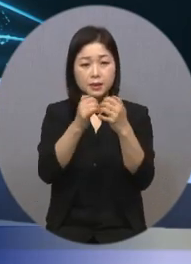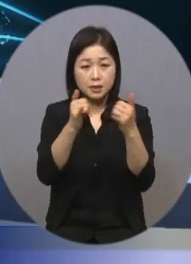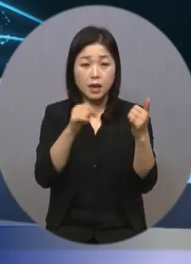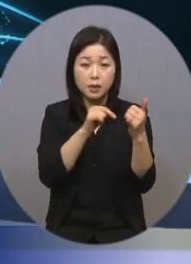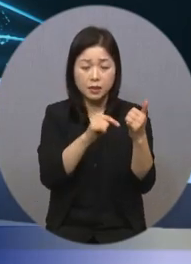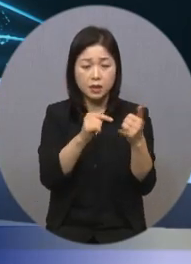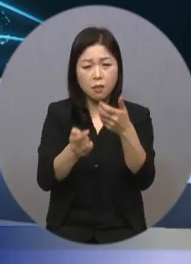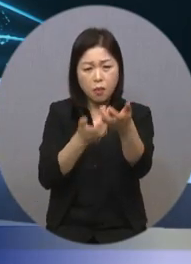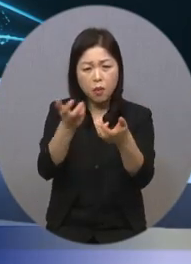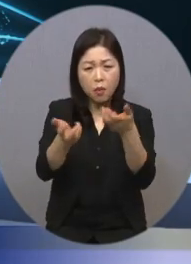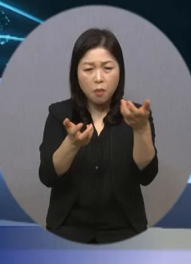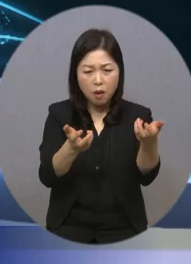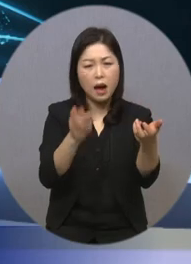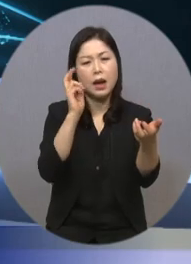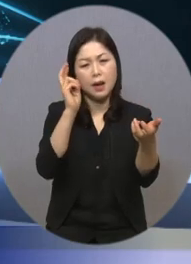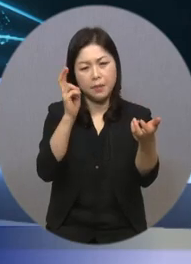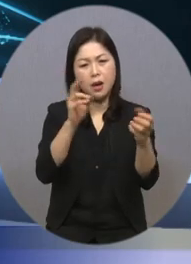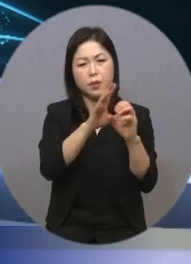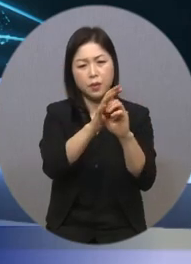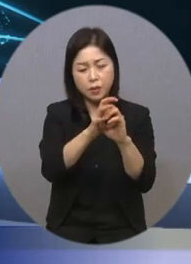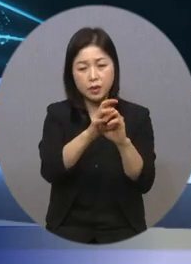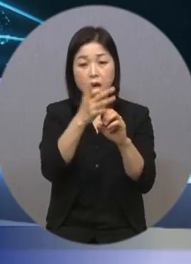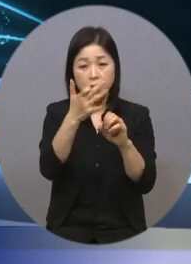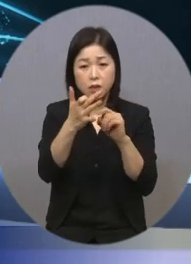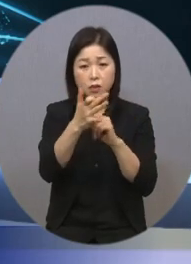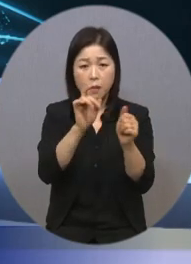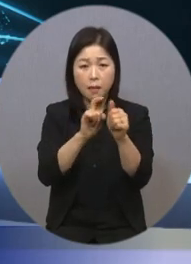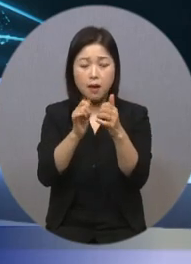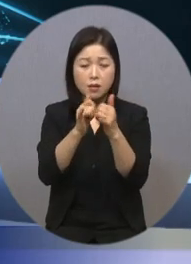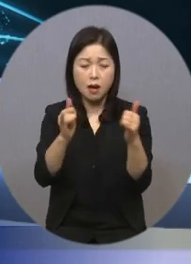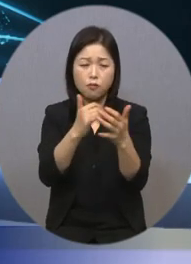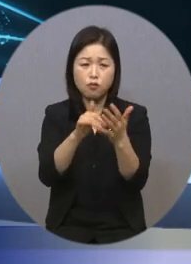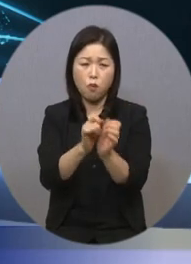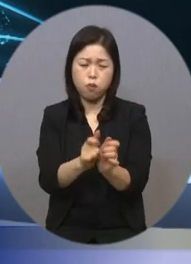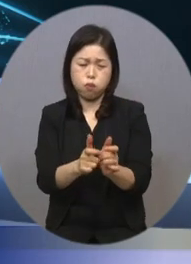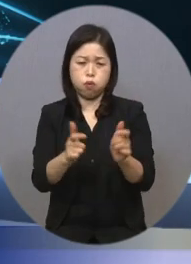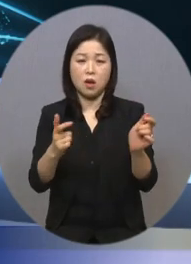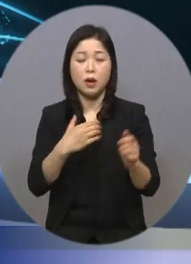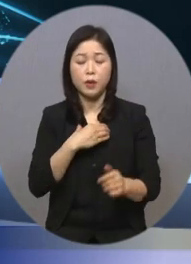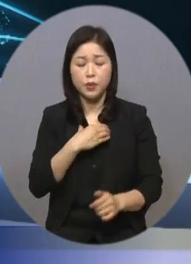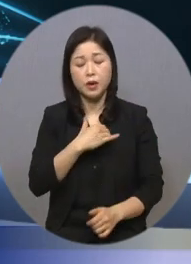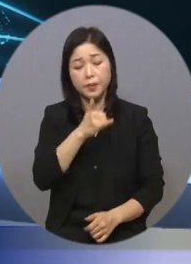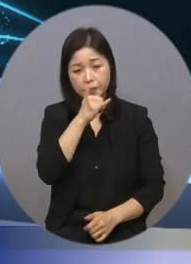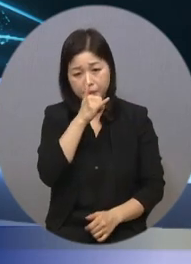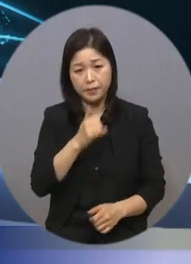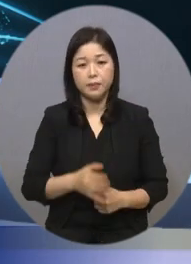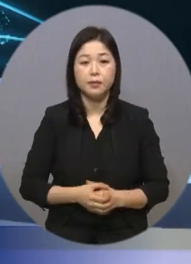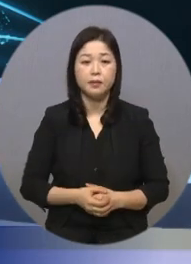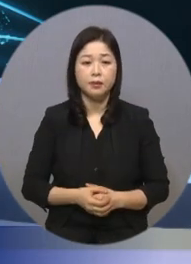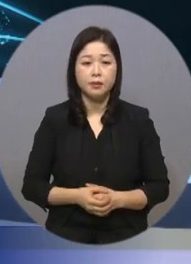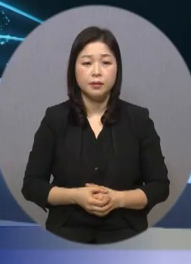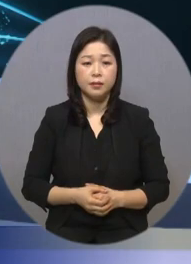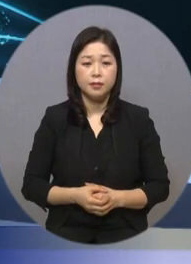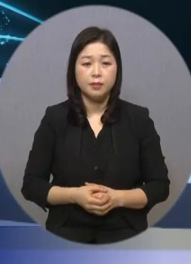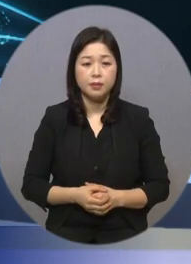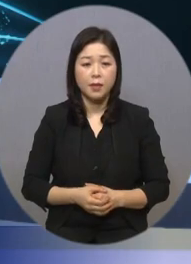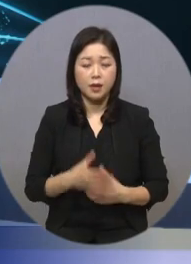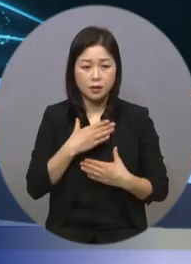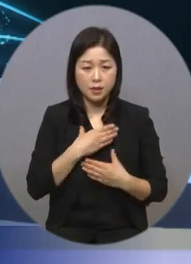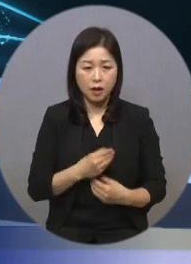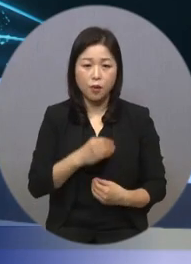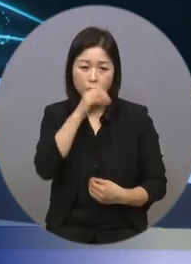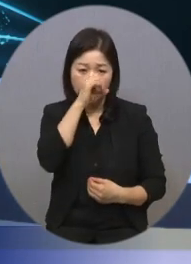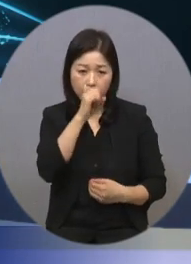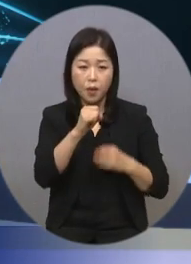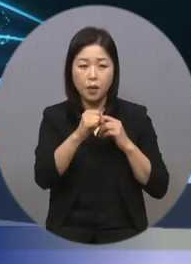이동이 예상되기 때문에 코로나19의 확진자 수가 다시 대폭 증가할 수도 있다는 우려도 있습니다. 안전하고 편안한